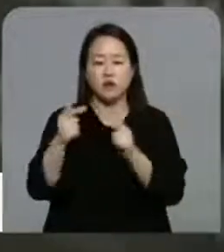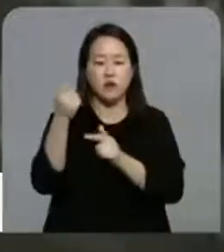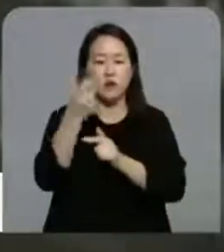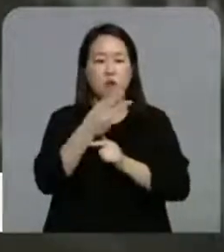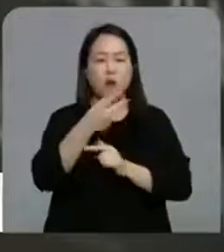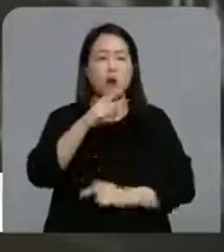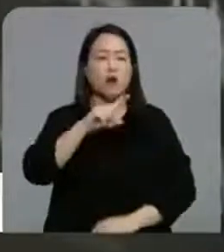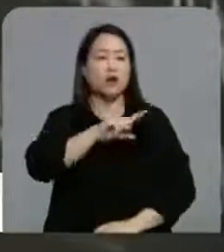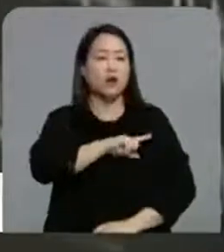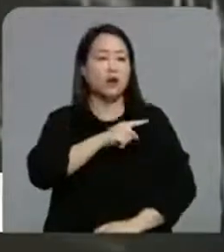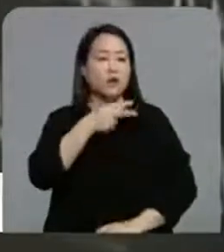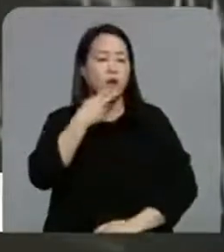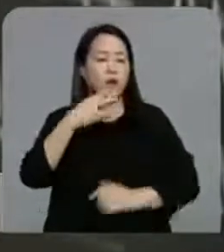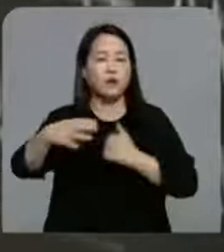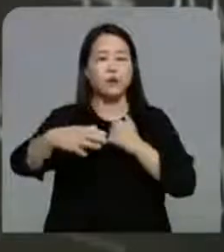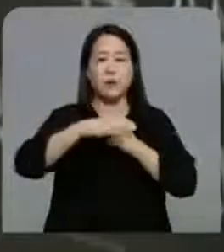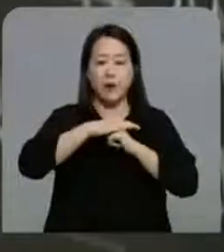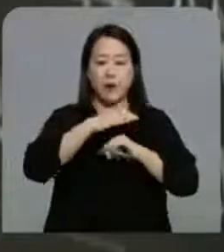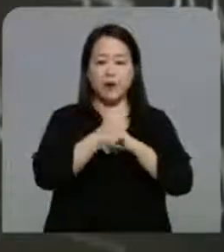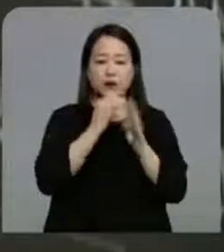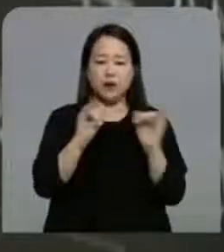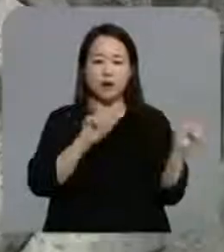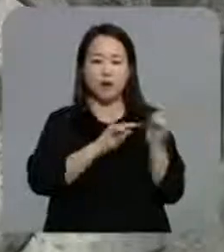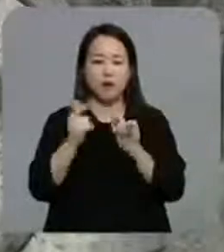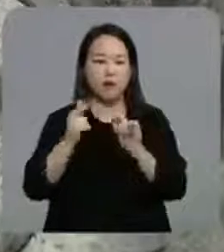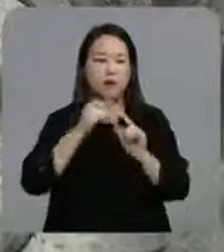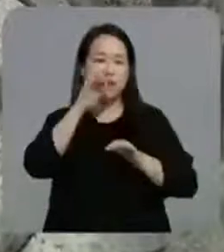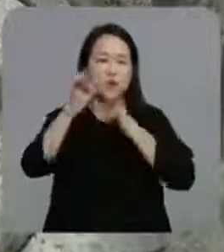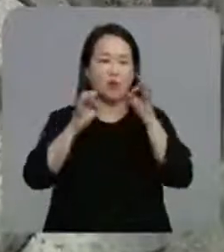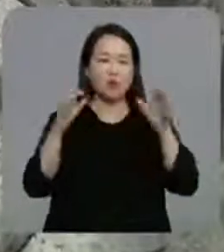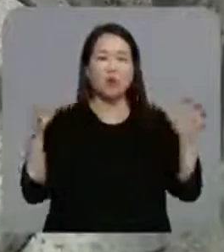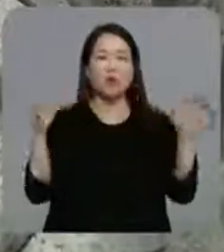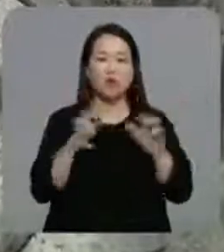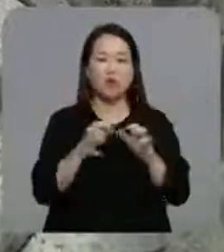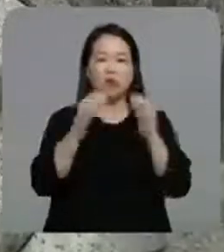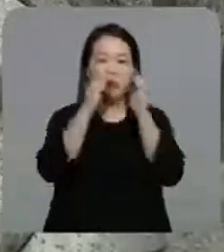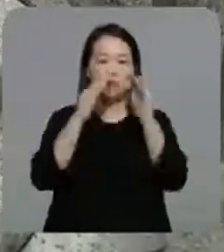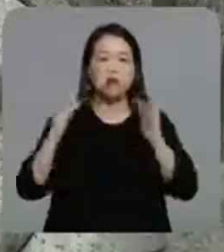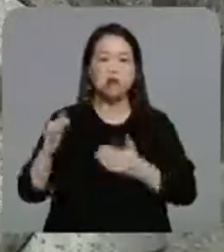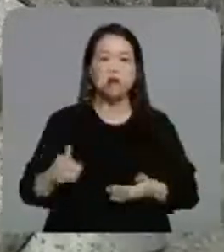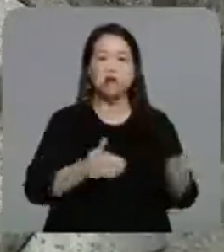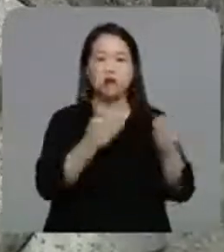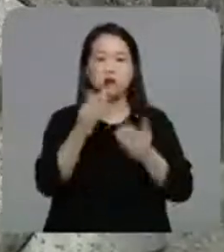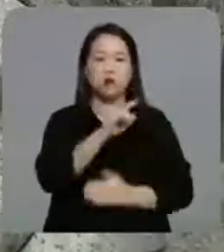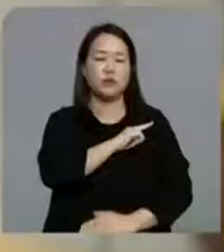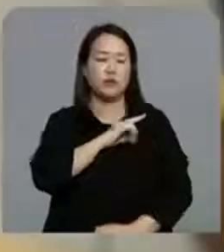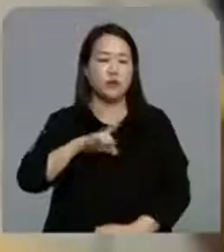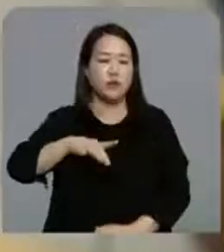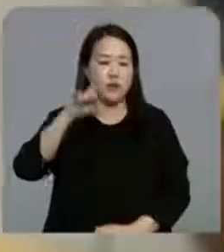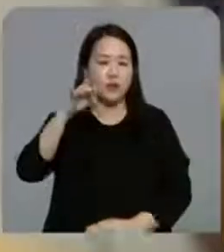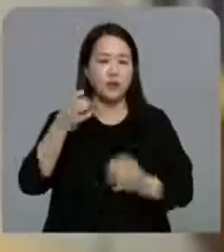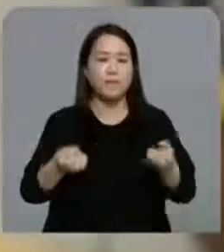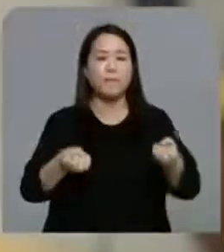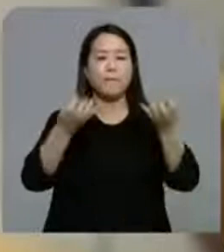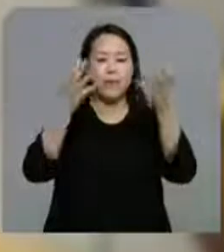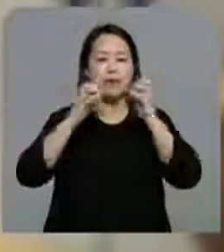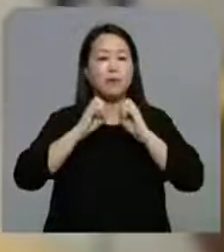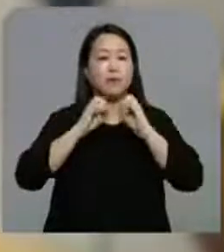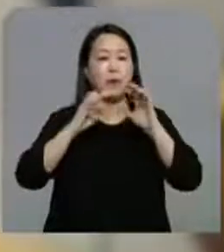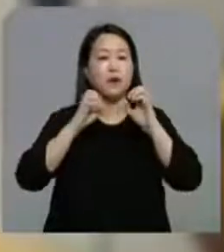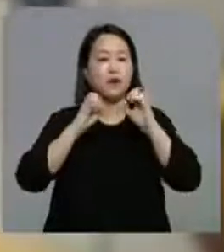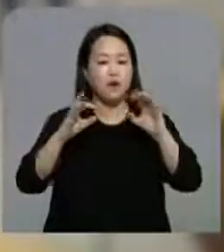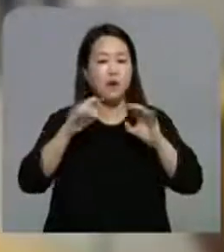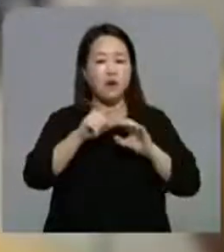호남 최초의 만세운동을 이룬 군산 3호 만세운동 이거 4 에는 모두 3만 7000여 명이